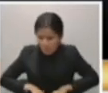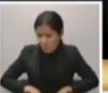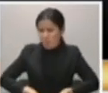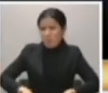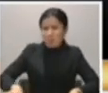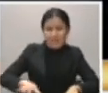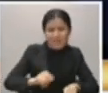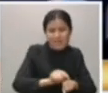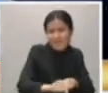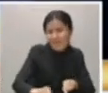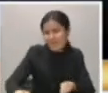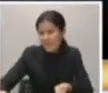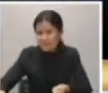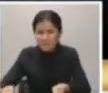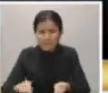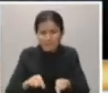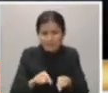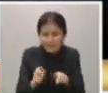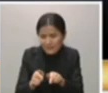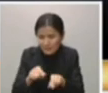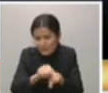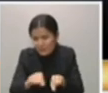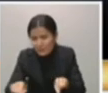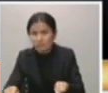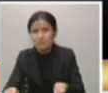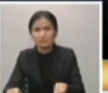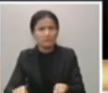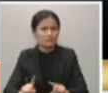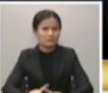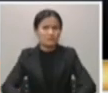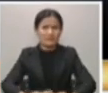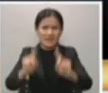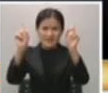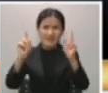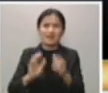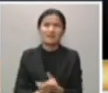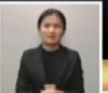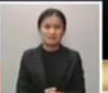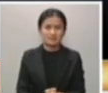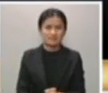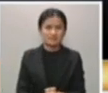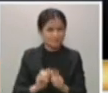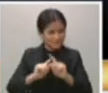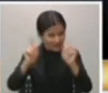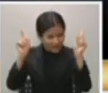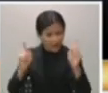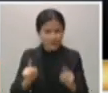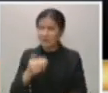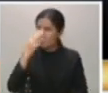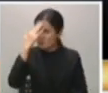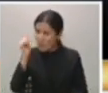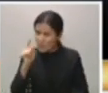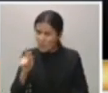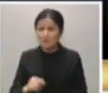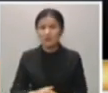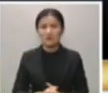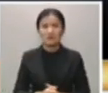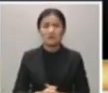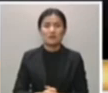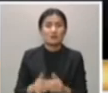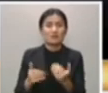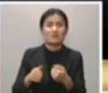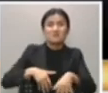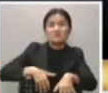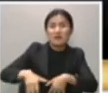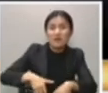แล้วได้เห็นเลยครับว่าพวกท่านคิดผิดพวกท่านผิดพลาดเพราะท่านเองอาศัยเพียงมือของพี่น้องประ